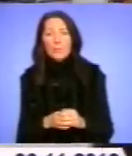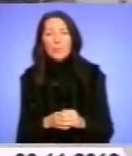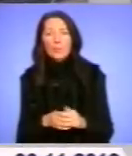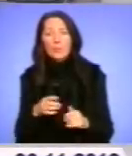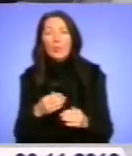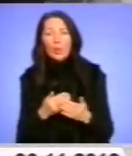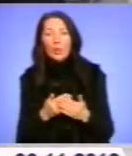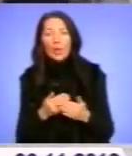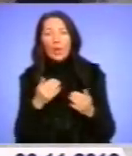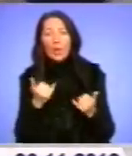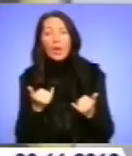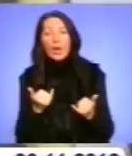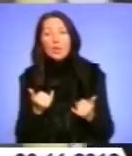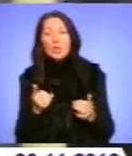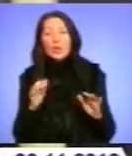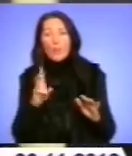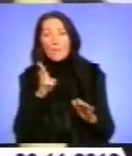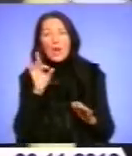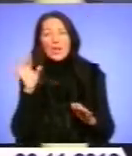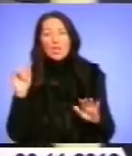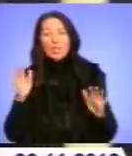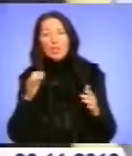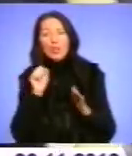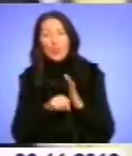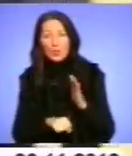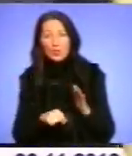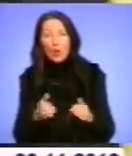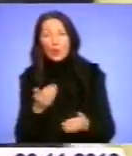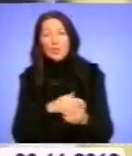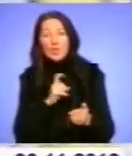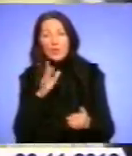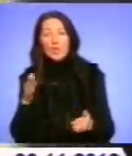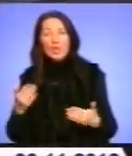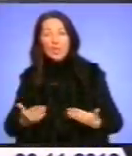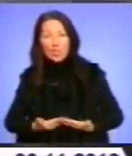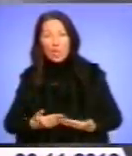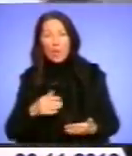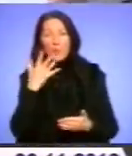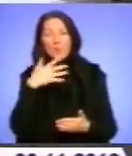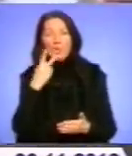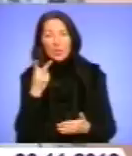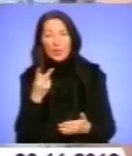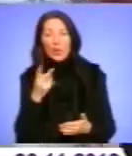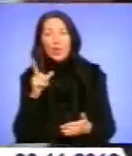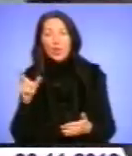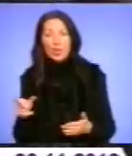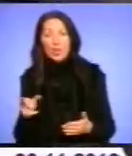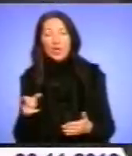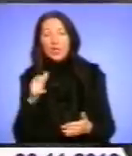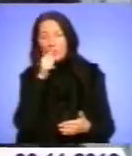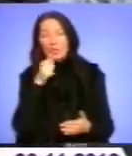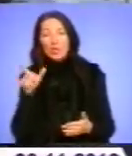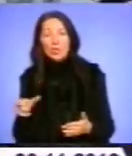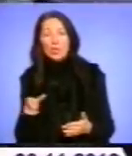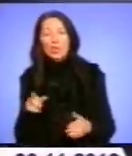Нещодавно у Бережанах сталося вбивство. Останні хвилини свого життя 52-річний житель райцентру закінчував у болісних конвульсіях, а над ним стояв